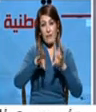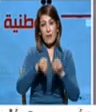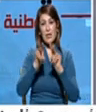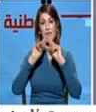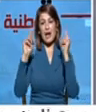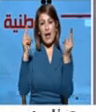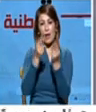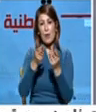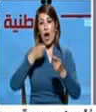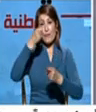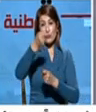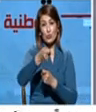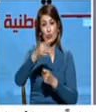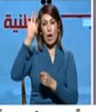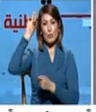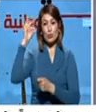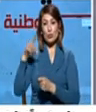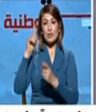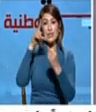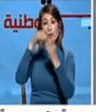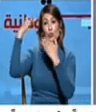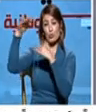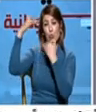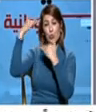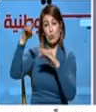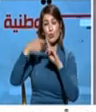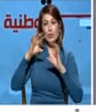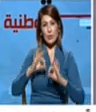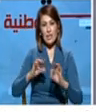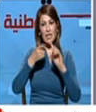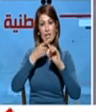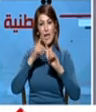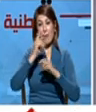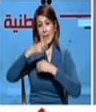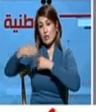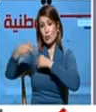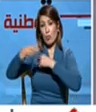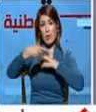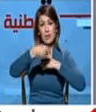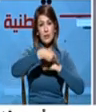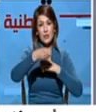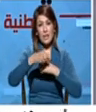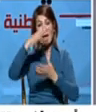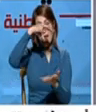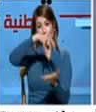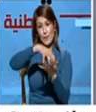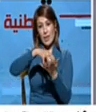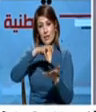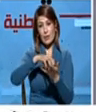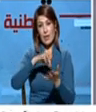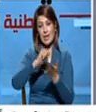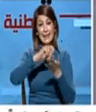فلوس في تونس هو ينجم يتمتع بال حوالي هذه غير ما يتنقل المكتب اريد عن طريق تطبيق